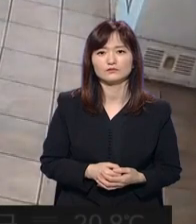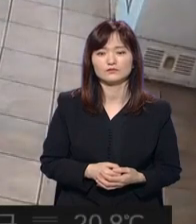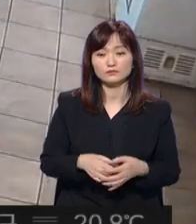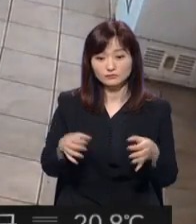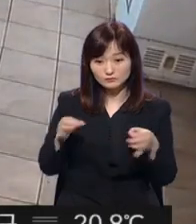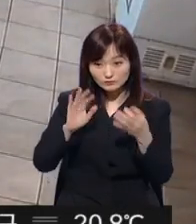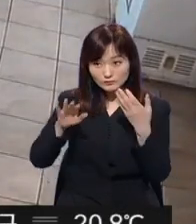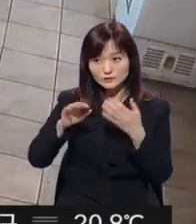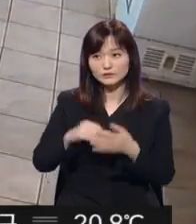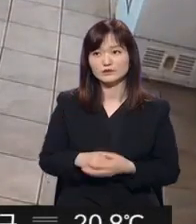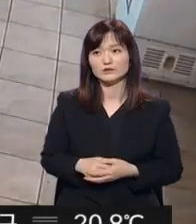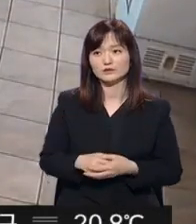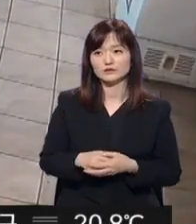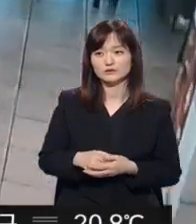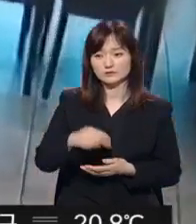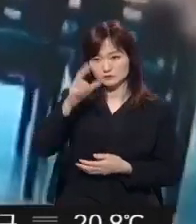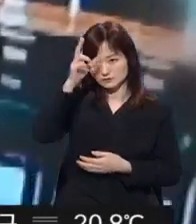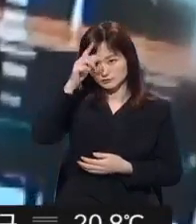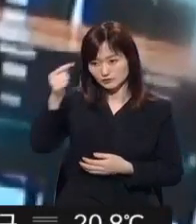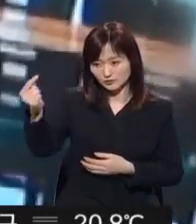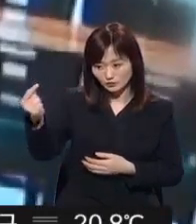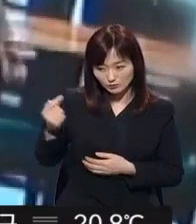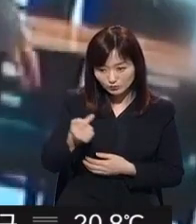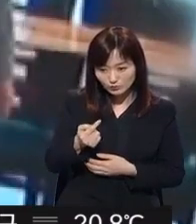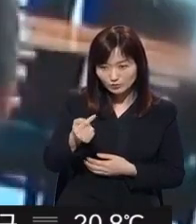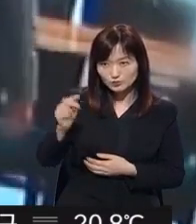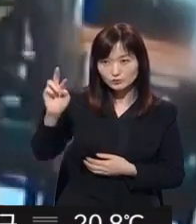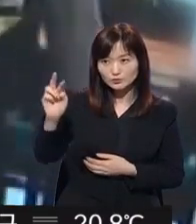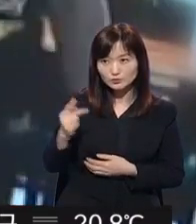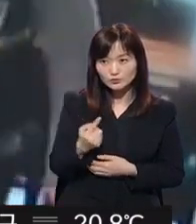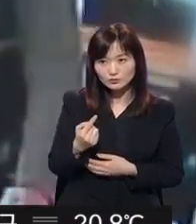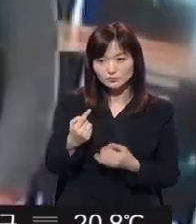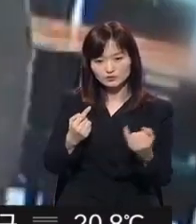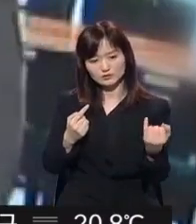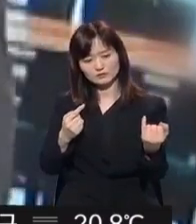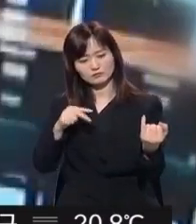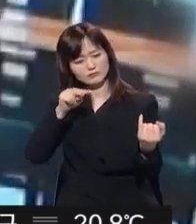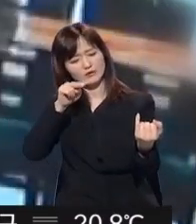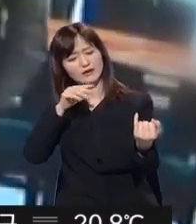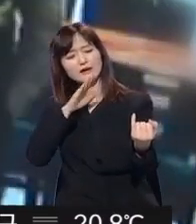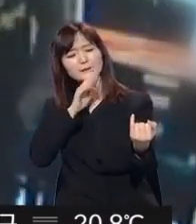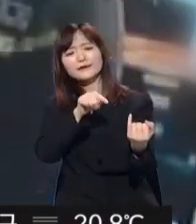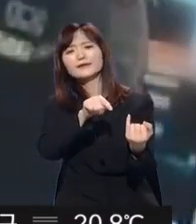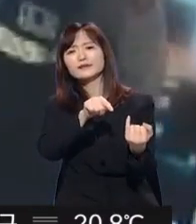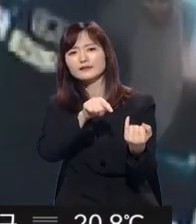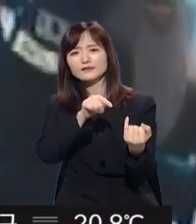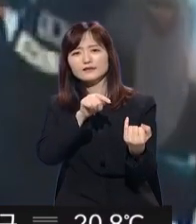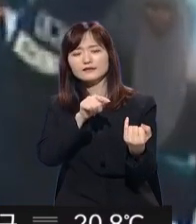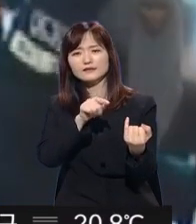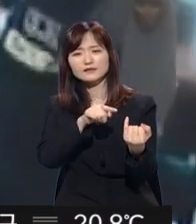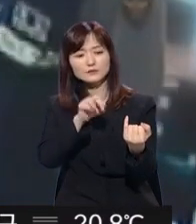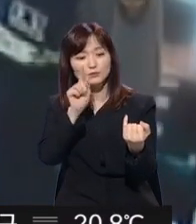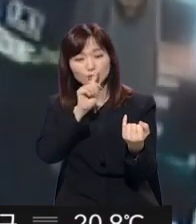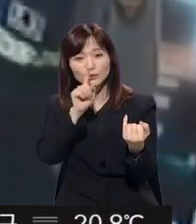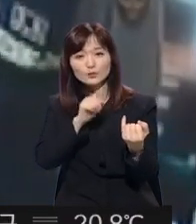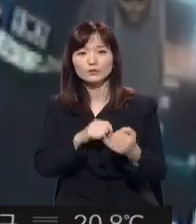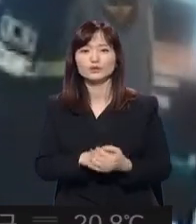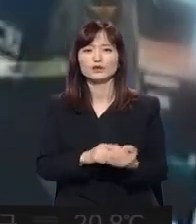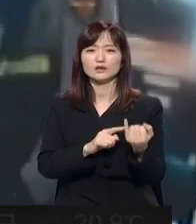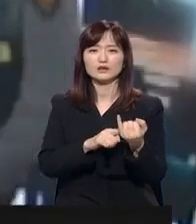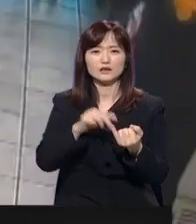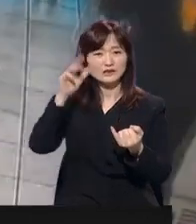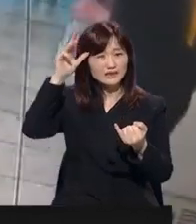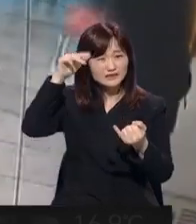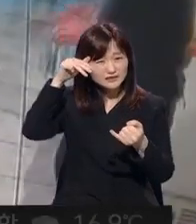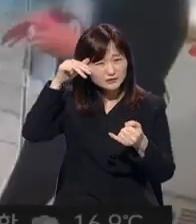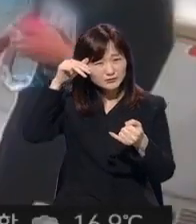잠시 뒤에 다시 식당에 온 경찰들. 이 어르신 맞네. 하듯이 저렇게 알고 봤더니 치매